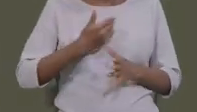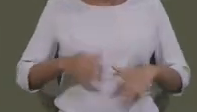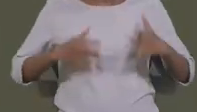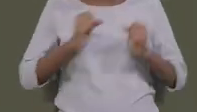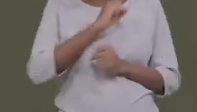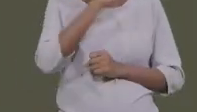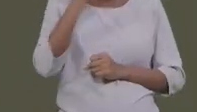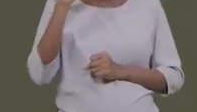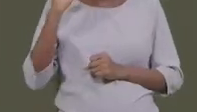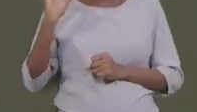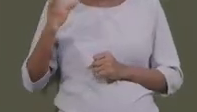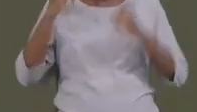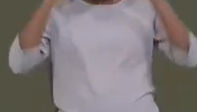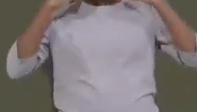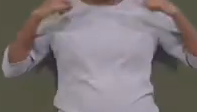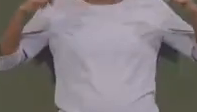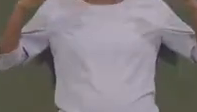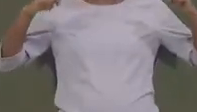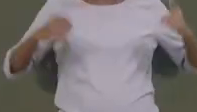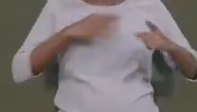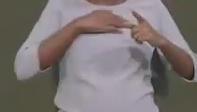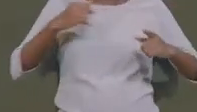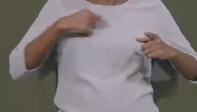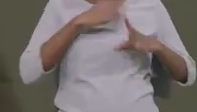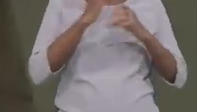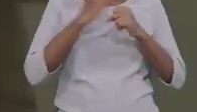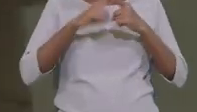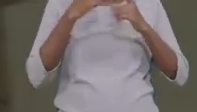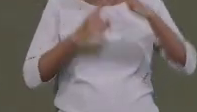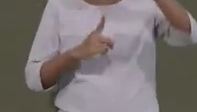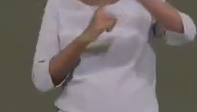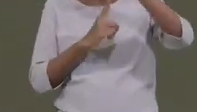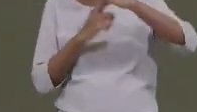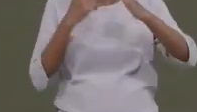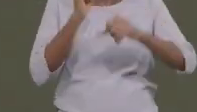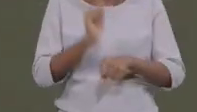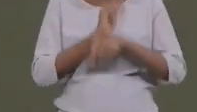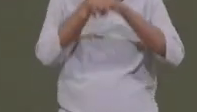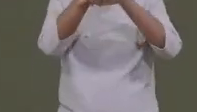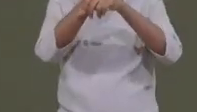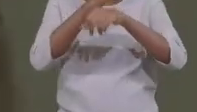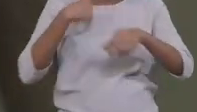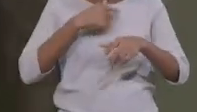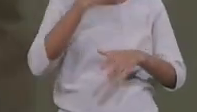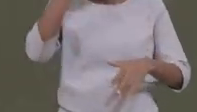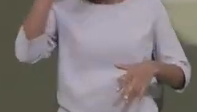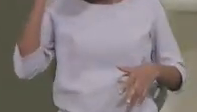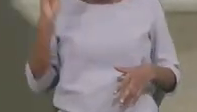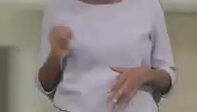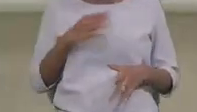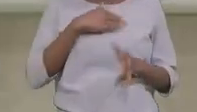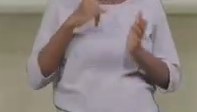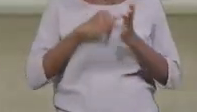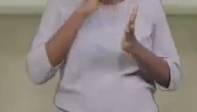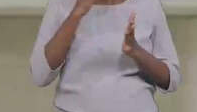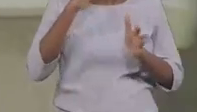peuvent rendre nos vies radieuses et qui peuvent nous aider à réussir et nous... pour que nous arrivions au sommet de la montagne, mais nous oublions